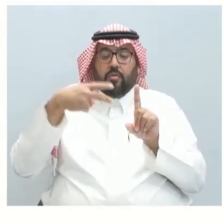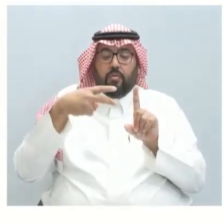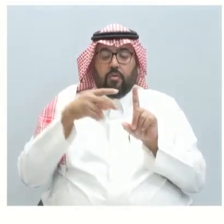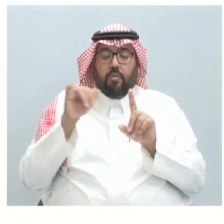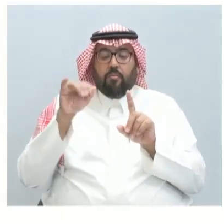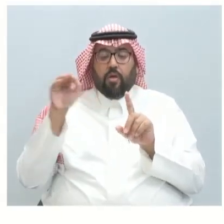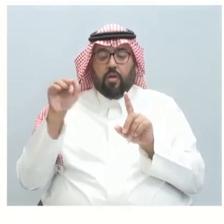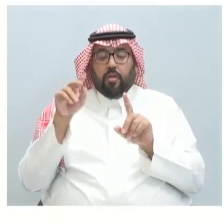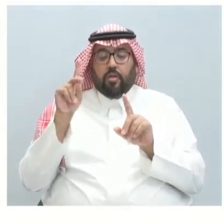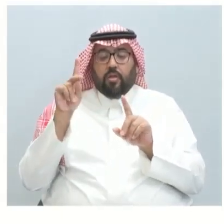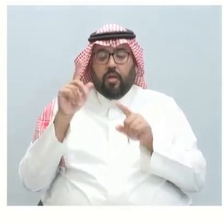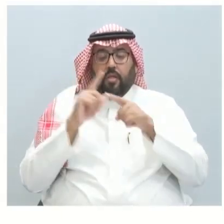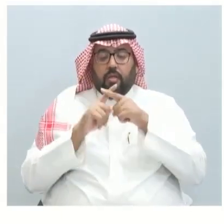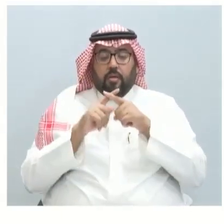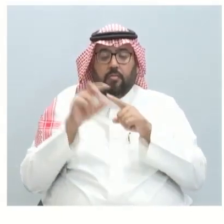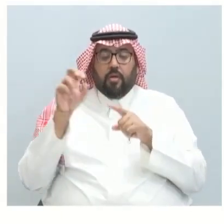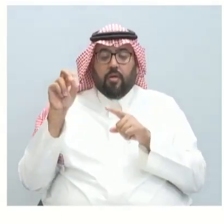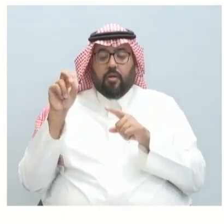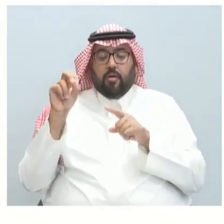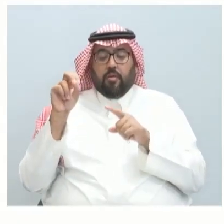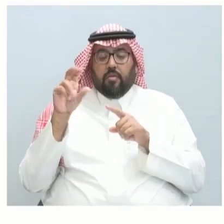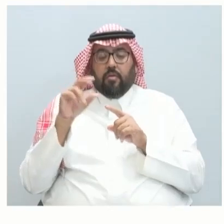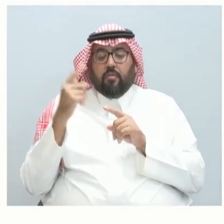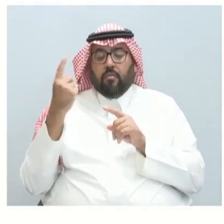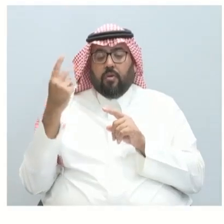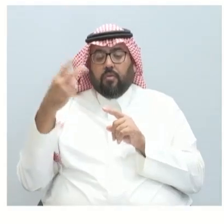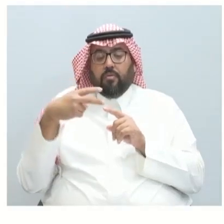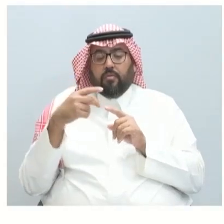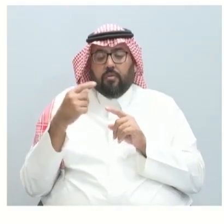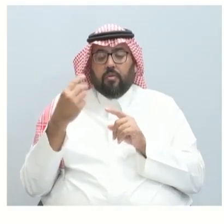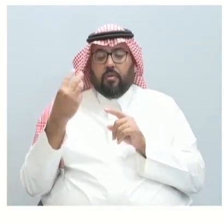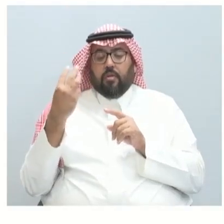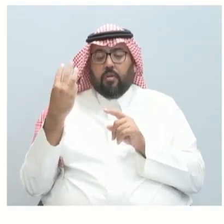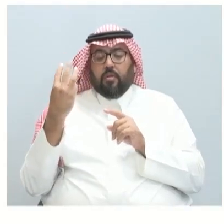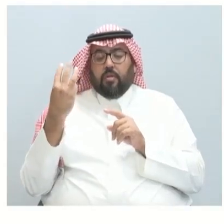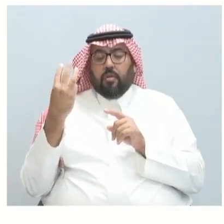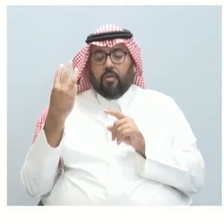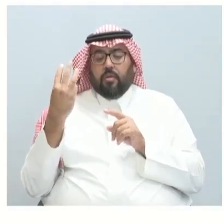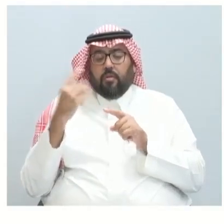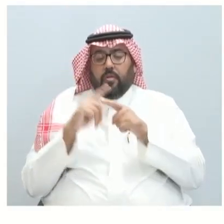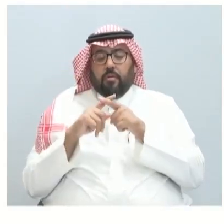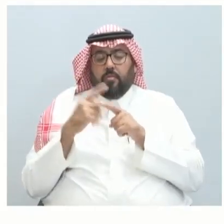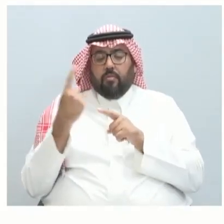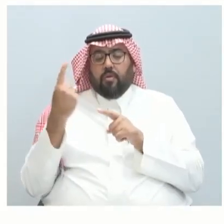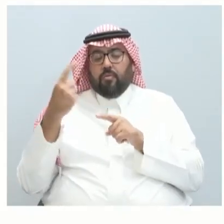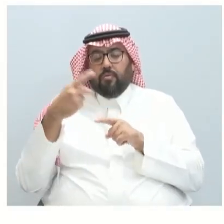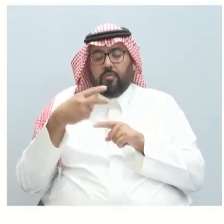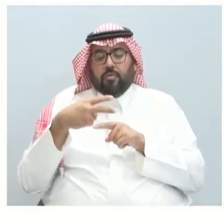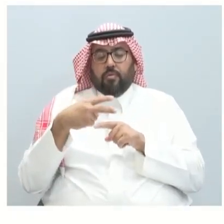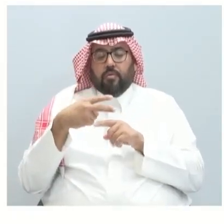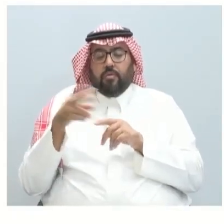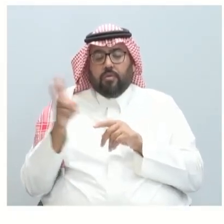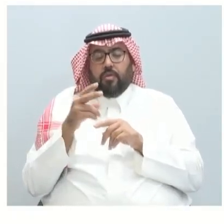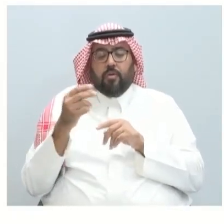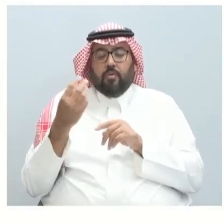المحيط يساوي طاء مضروبا في القطر وطاء تقريبا تساوي ثلاثه ثلاثه ضرب واحد وعشرون تساوي